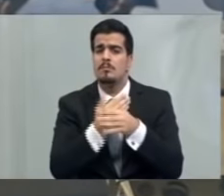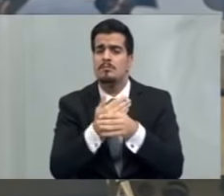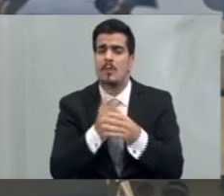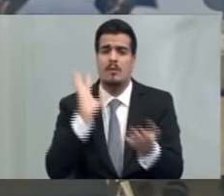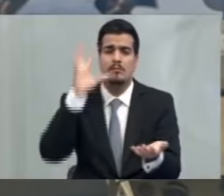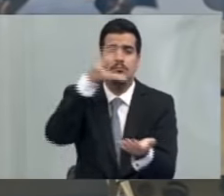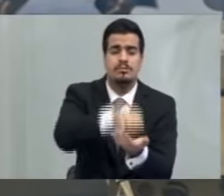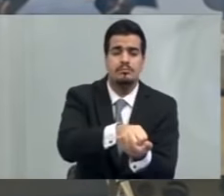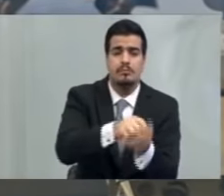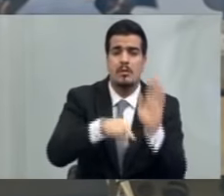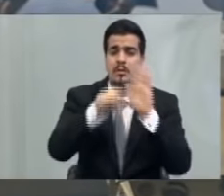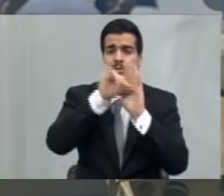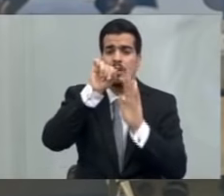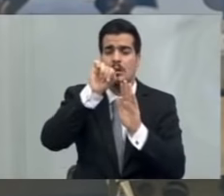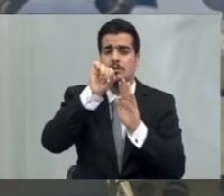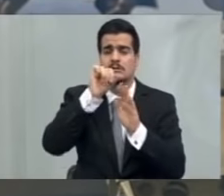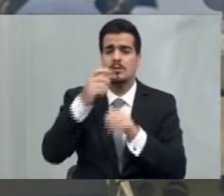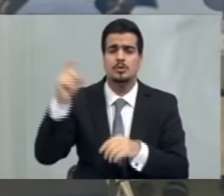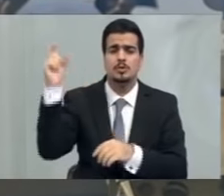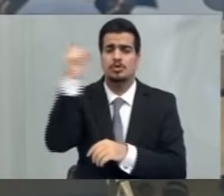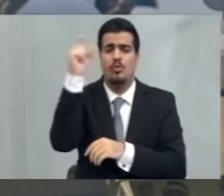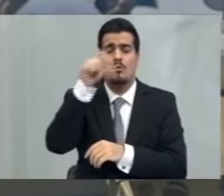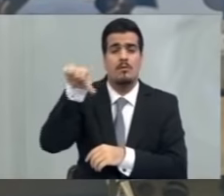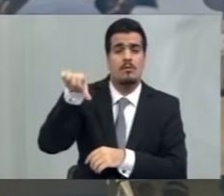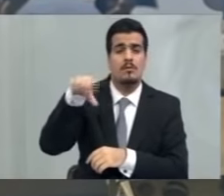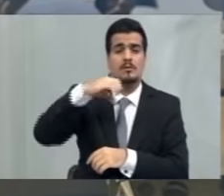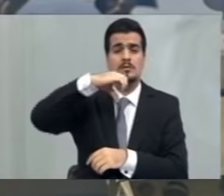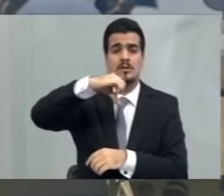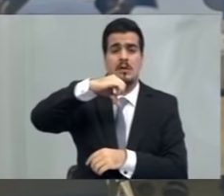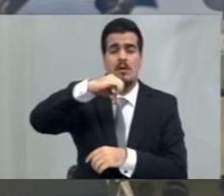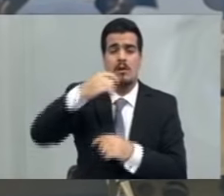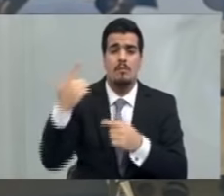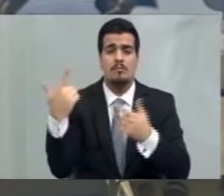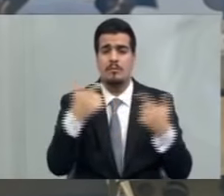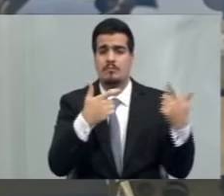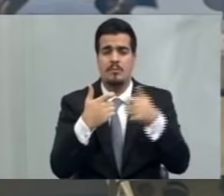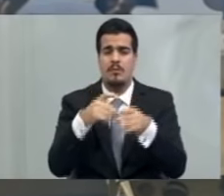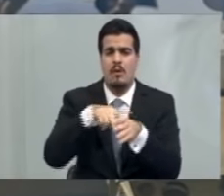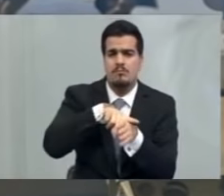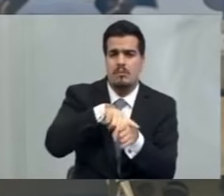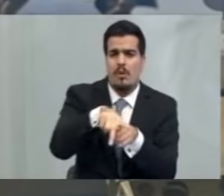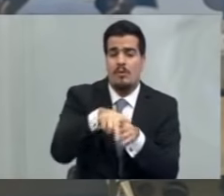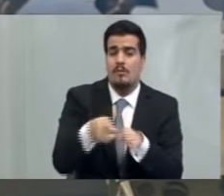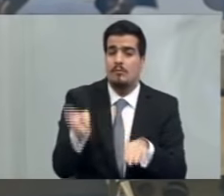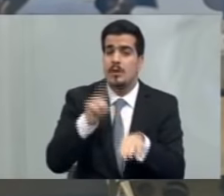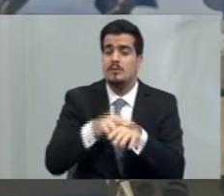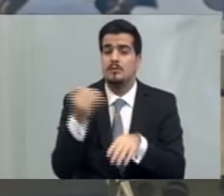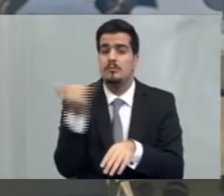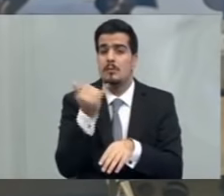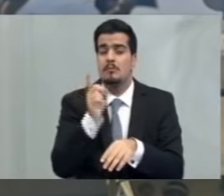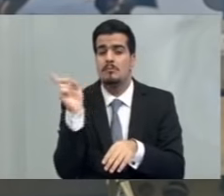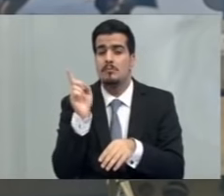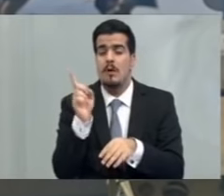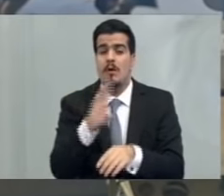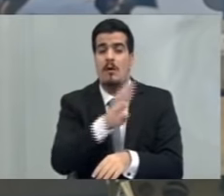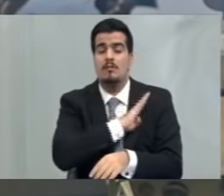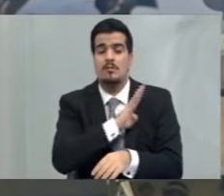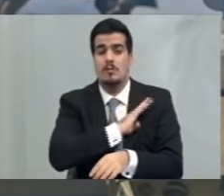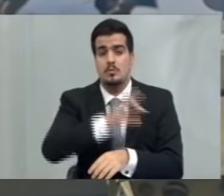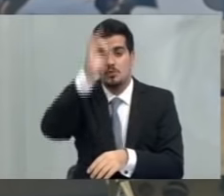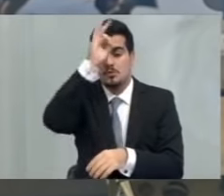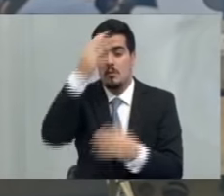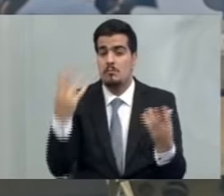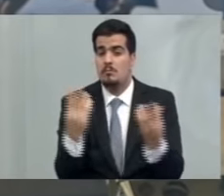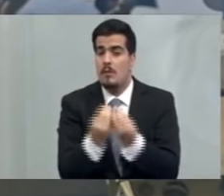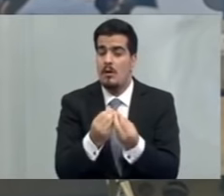داعش الإرهابية بعد نحو 9 أشهر من القتال العنيف. وبحسب مختصين في الشأن العسكري أن